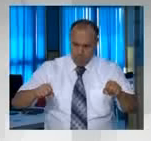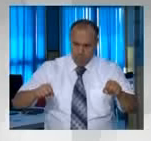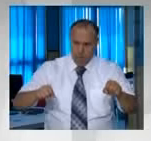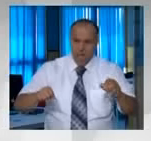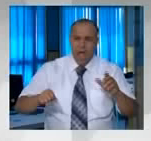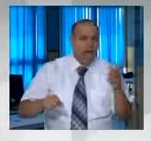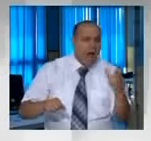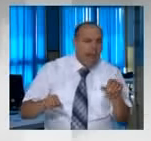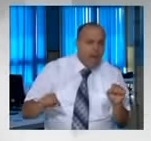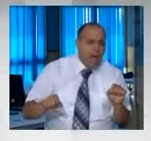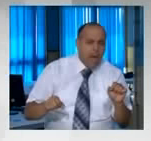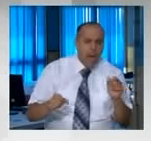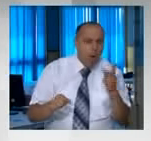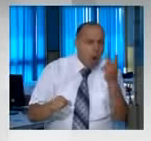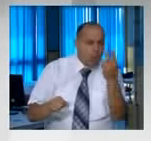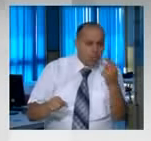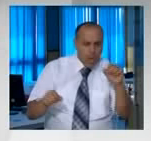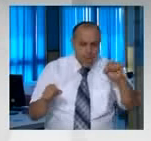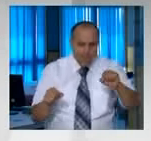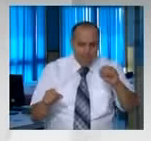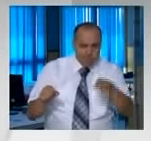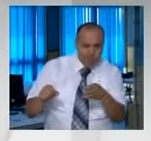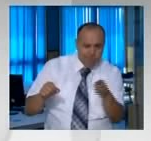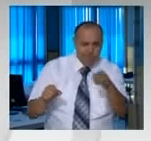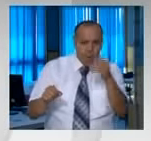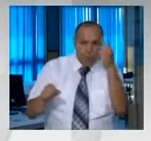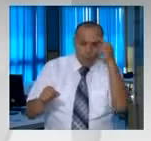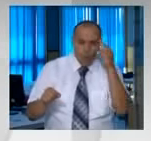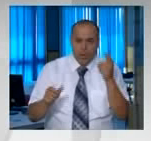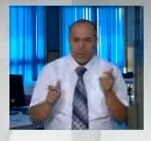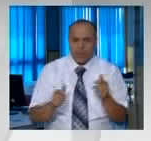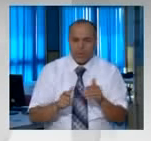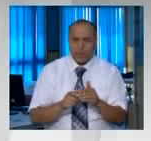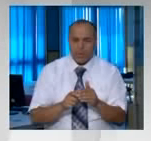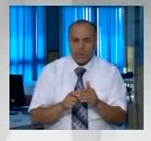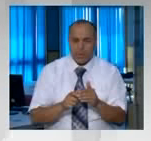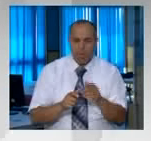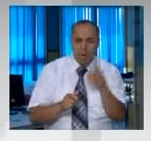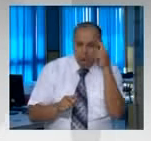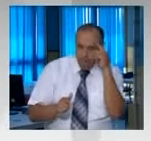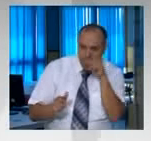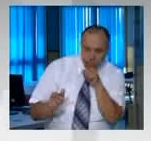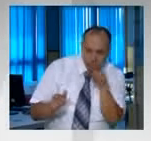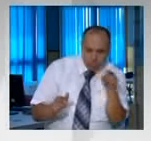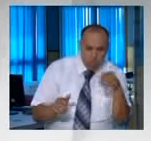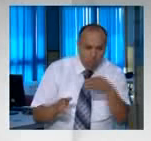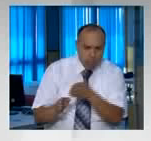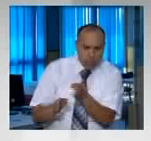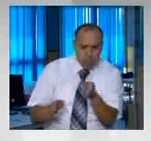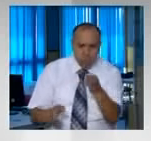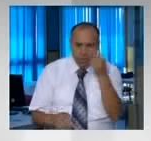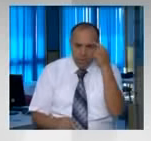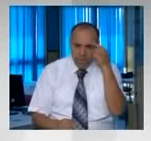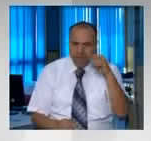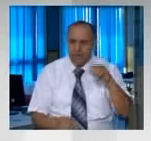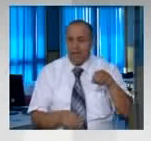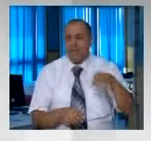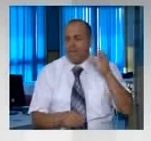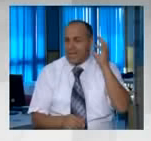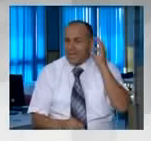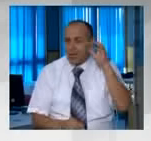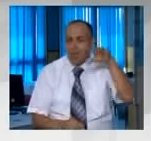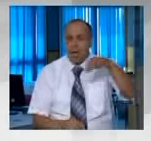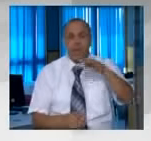يستعملوها الارهابيين هذوما الزوز في رصد الاماكن وفي التنقل من والى وسط القصرين